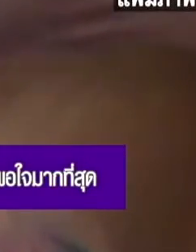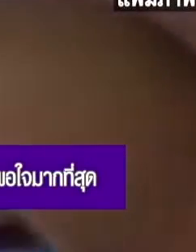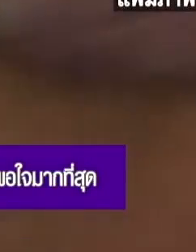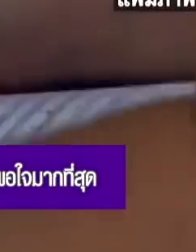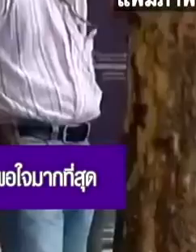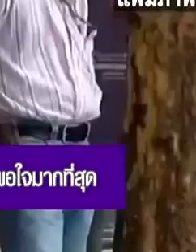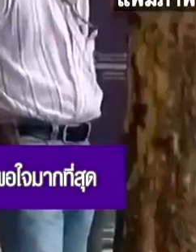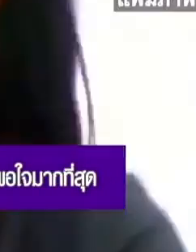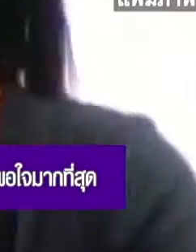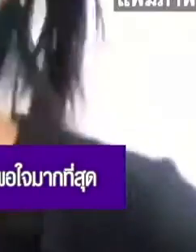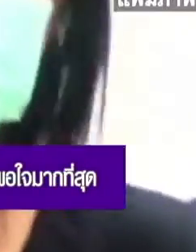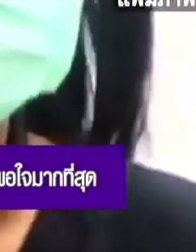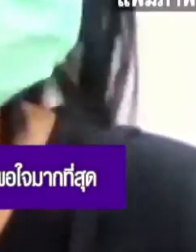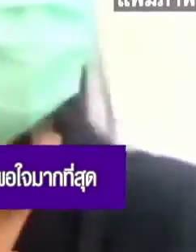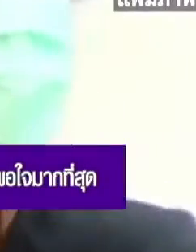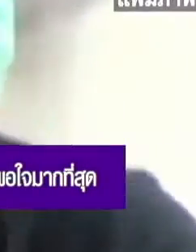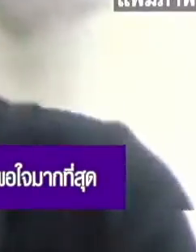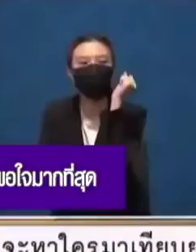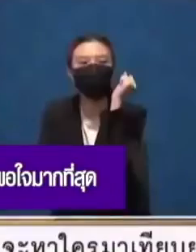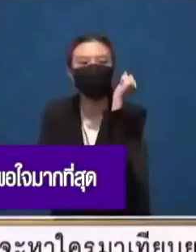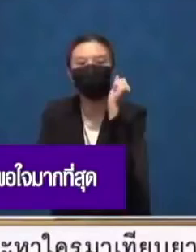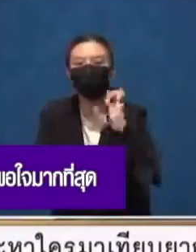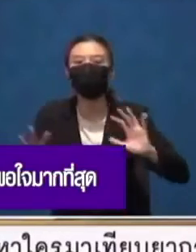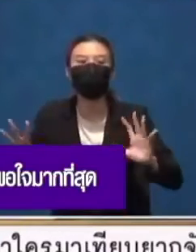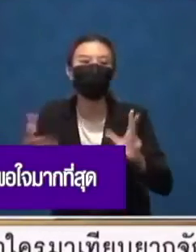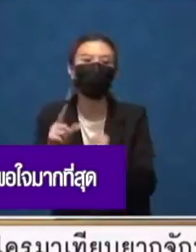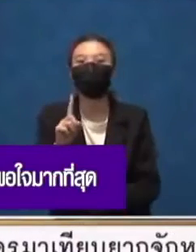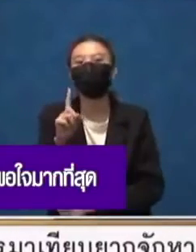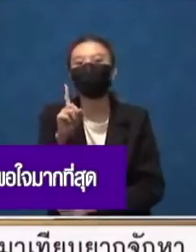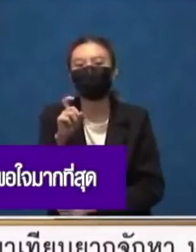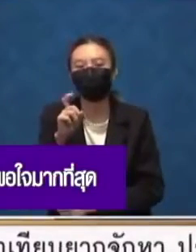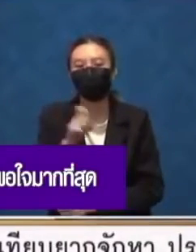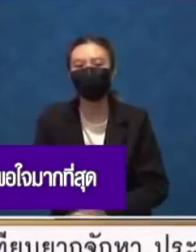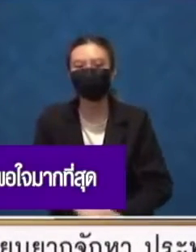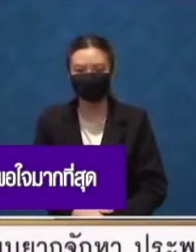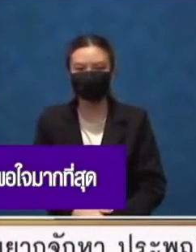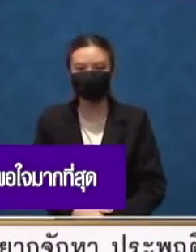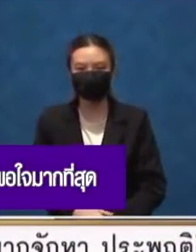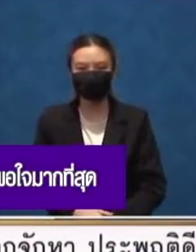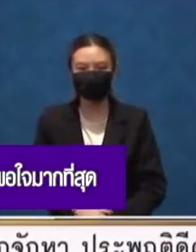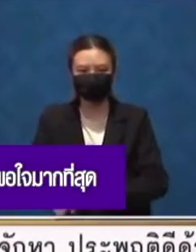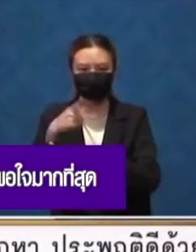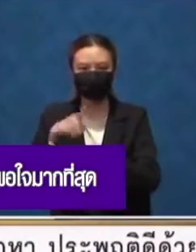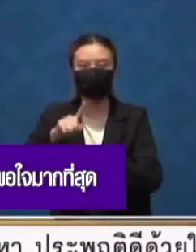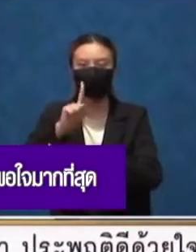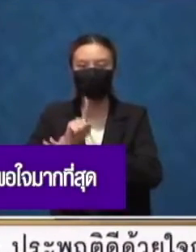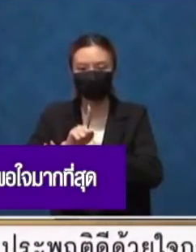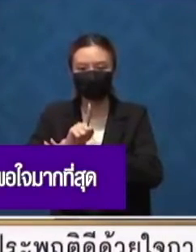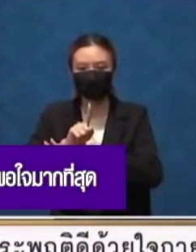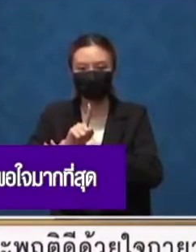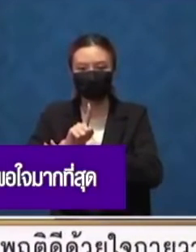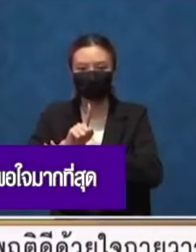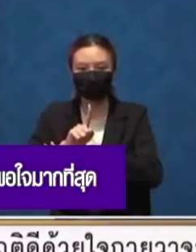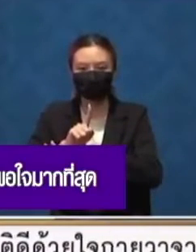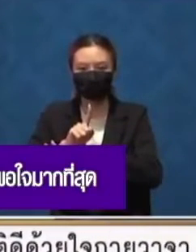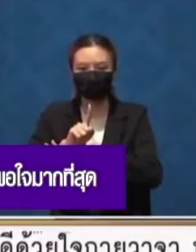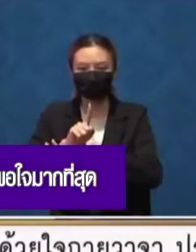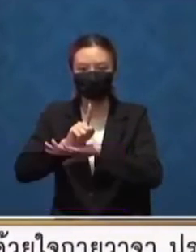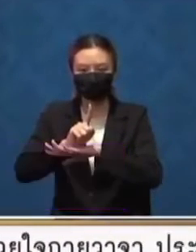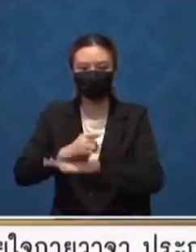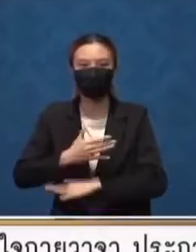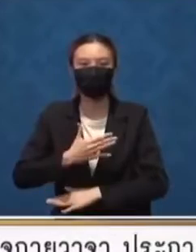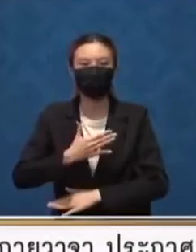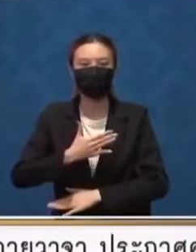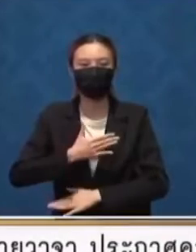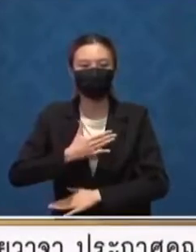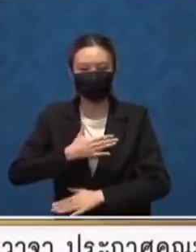นหรือว่าบัตรสวัสดิการแห่งรัฐเนี่ยคือเขามีการอภิปรายในส่วนของร่างพรบงบประมาณรายจ่ายประจำปีงบประมาณ66วาระ2ต่อเนื่